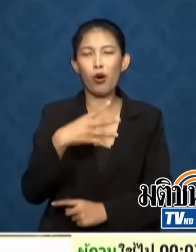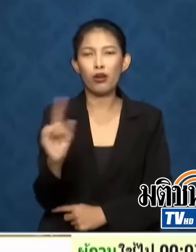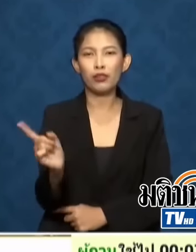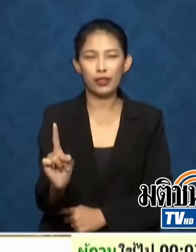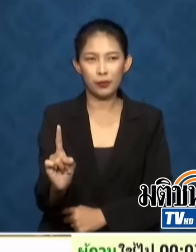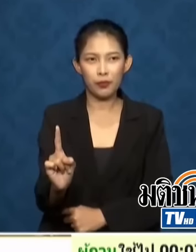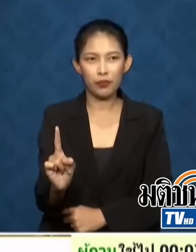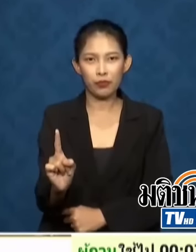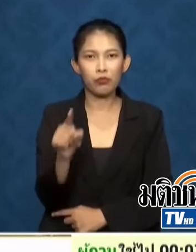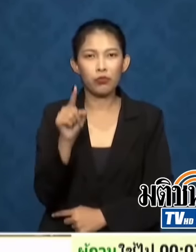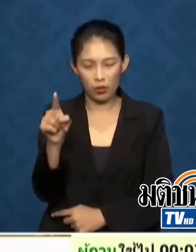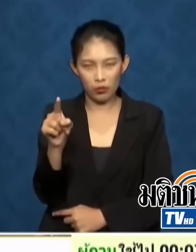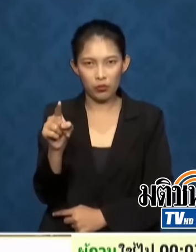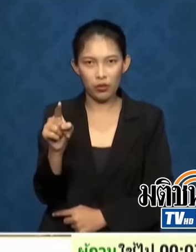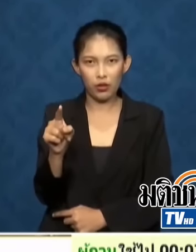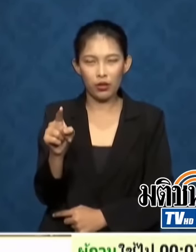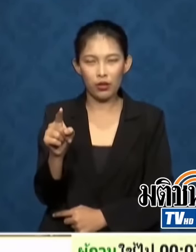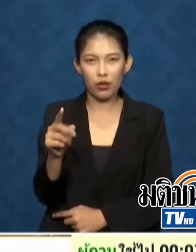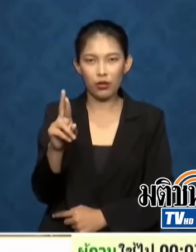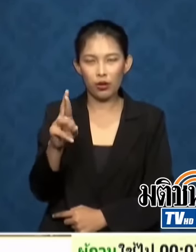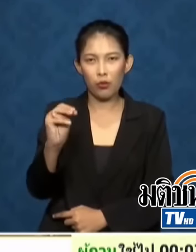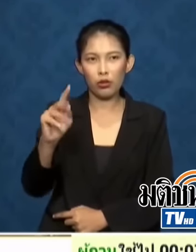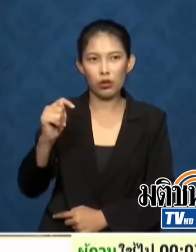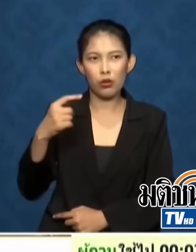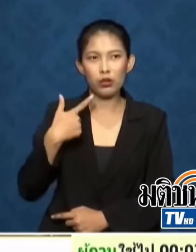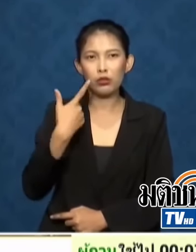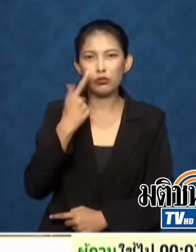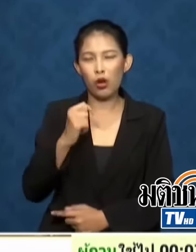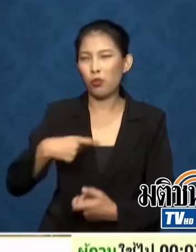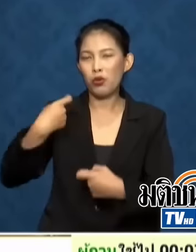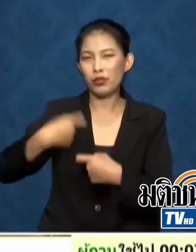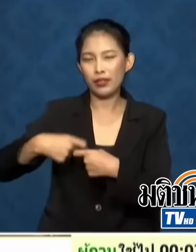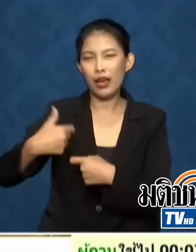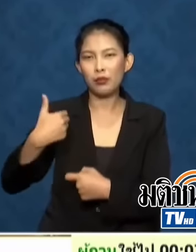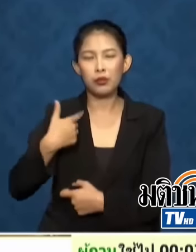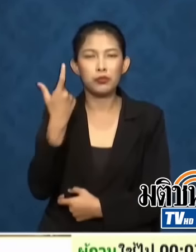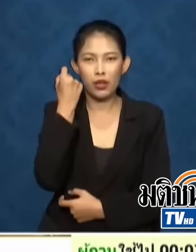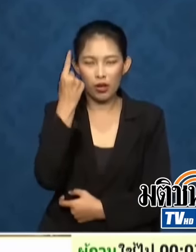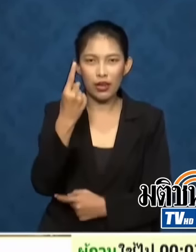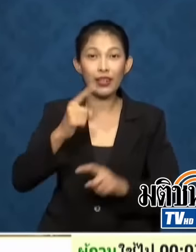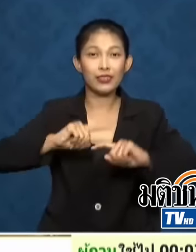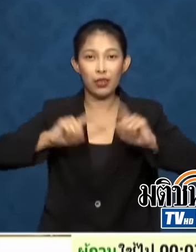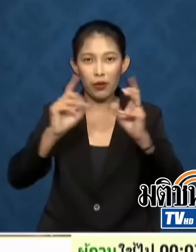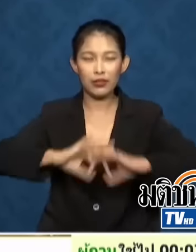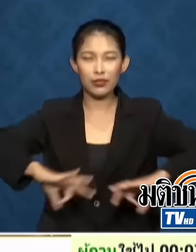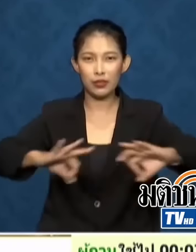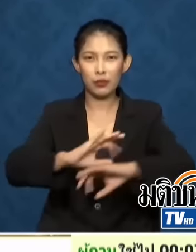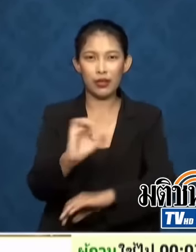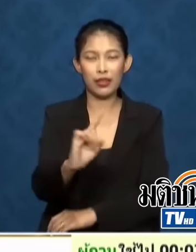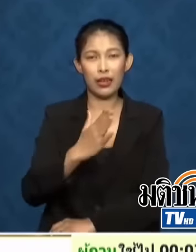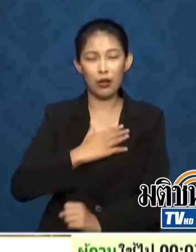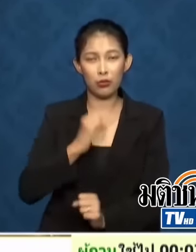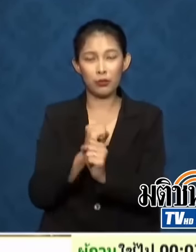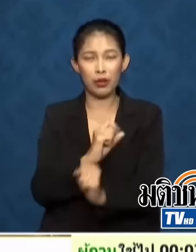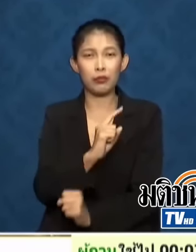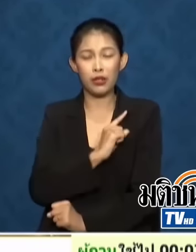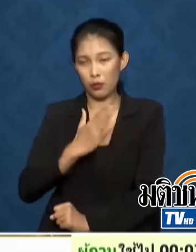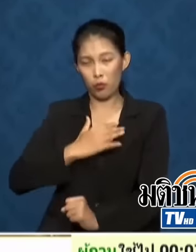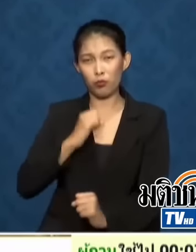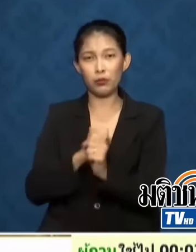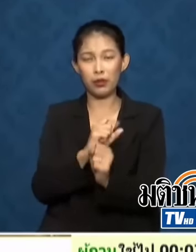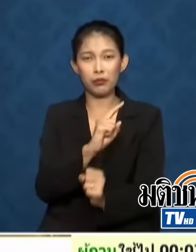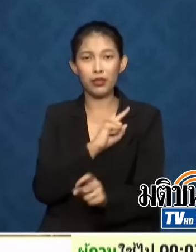ะท้อนว่าท่านอยู่ในจุดที่ตอบหลายๆเรื่องลำบากเข้าใจครับแต่อย่างไรก็ตามเมื่อเราต้องทำหน้าที่ผมก็ต้องทำหน้า